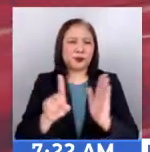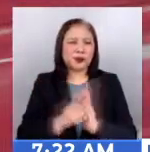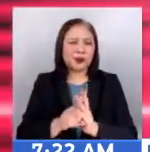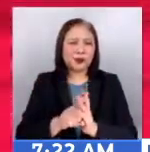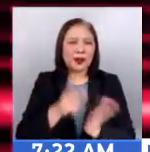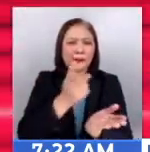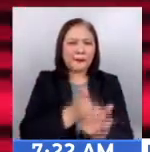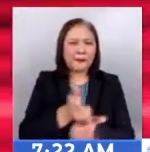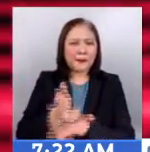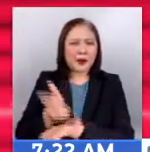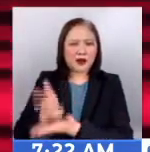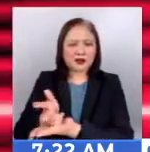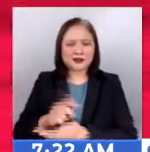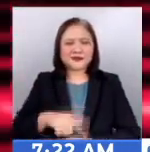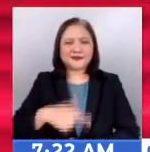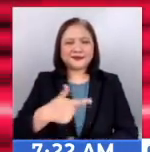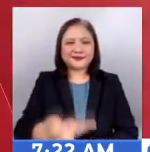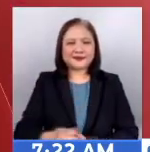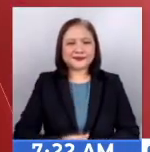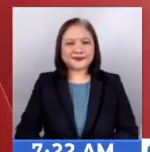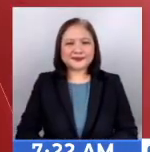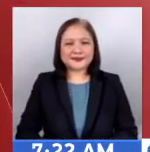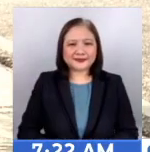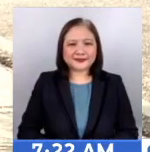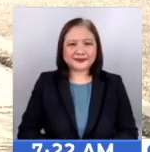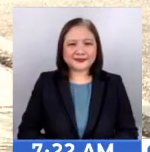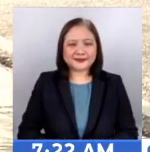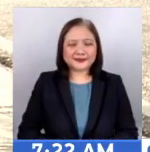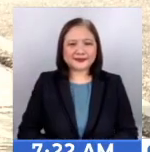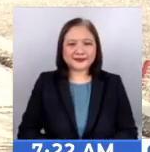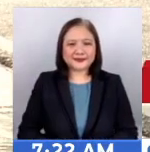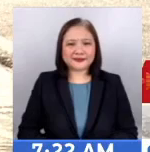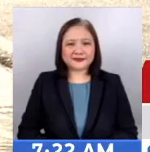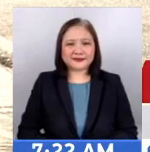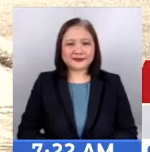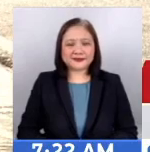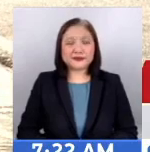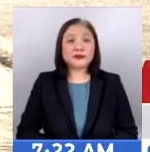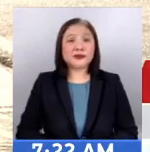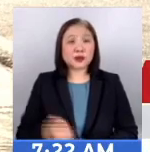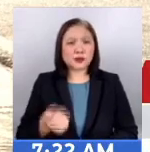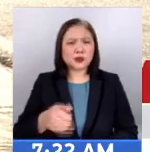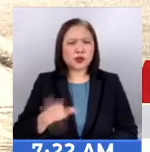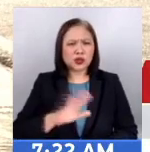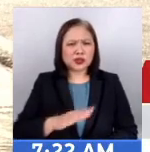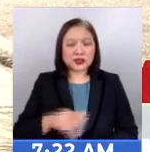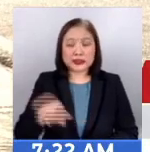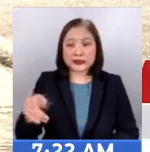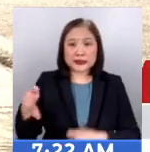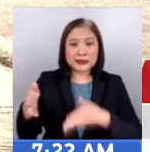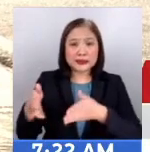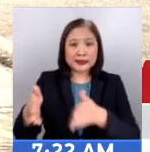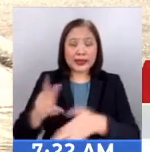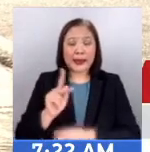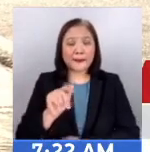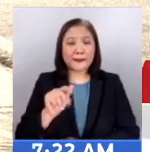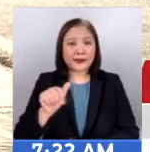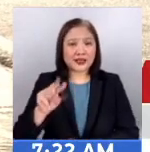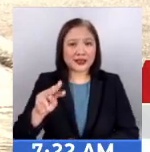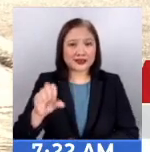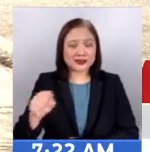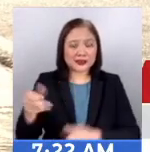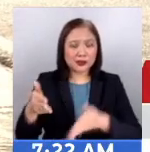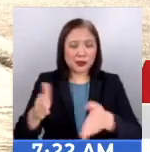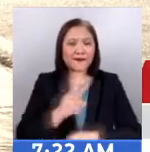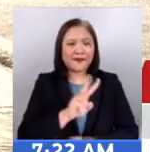si James Agustin. James, good morning. Maris, good morning. Ang kabaan ng Camyas Road, maging itong Vilo na extension kung nasaan